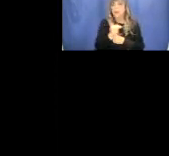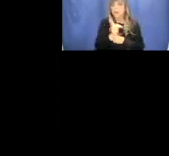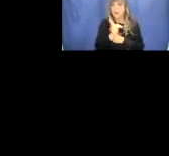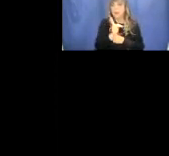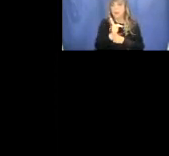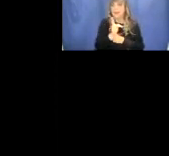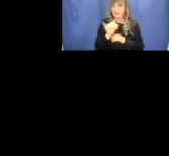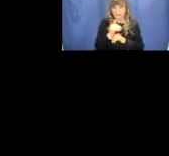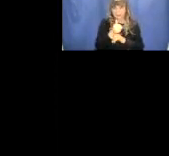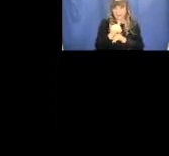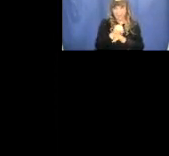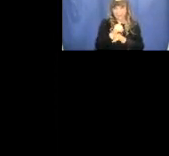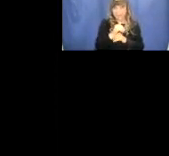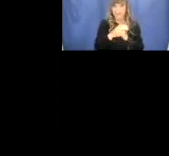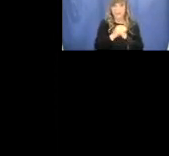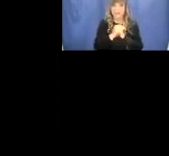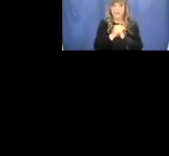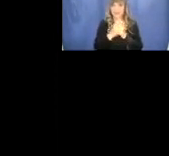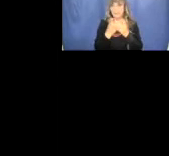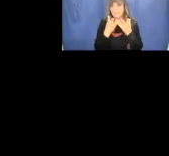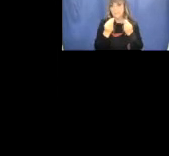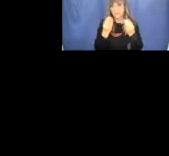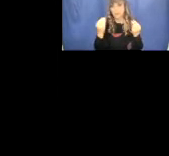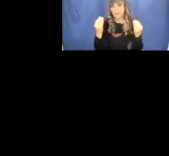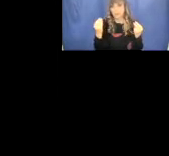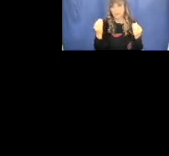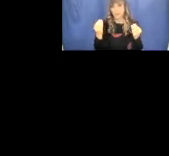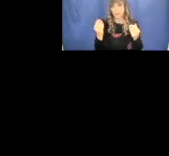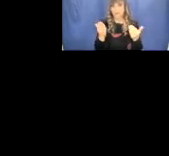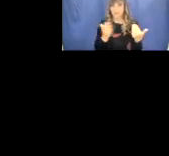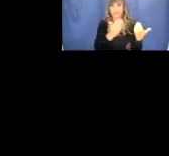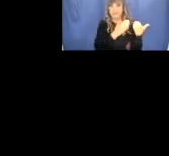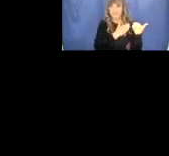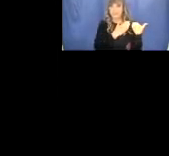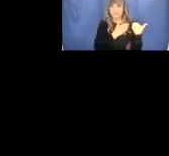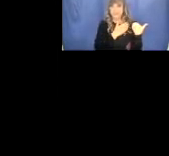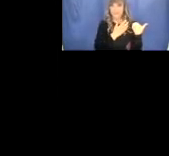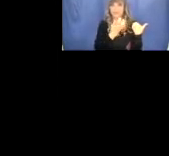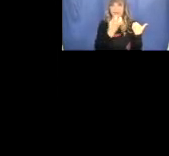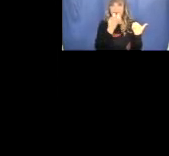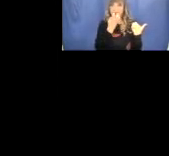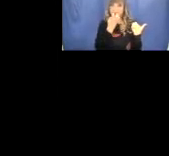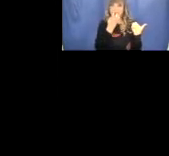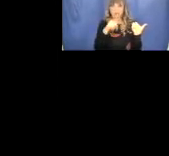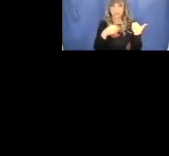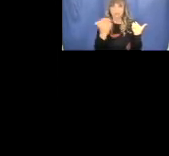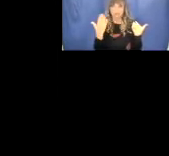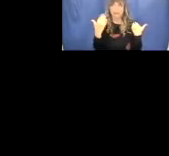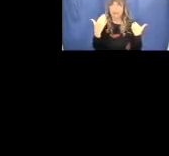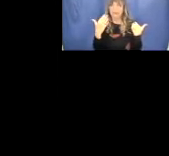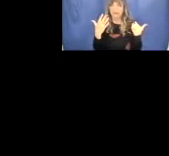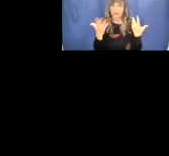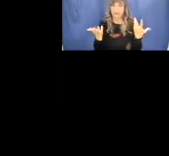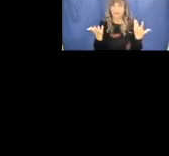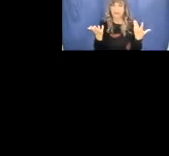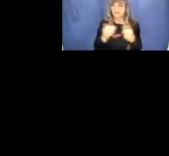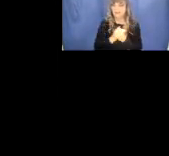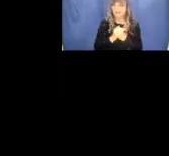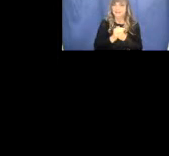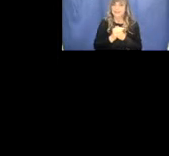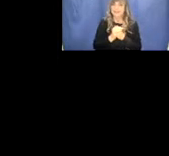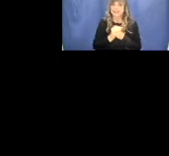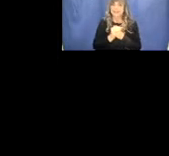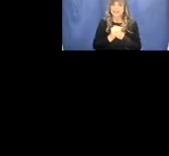in particolare molto responsabile oggi del riscaldamento che abbiamo nelle case la molecola del